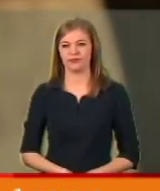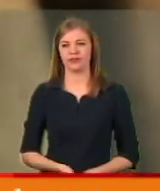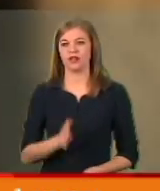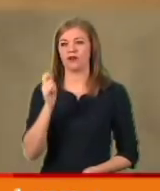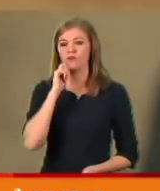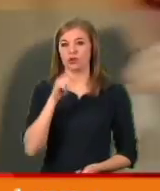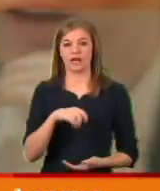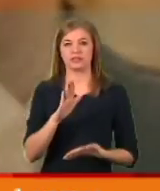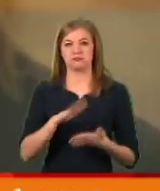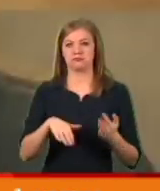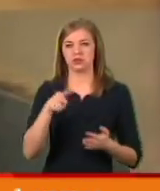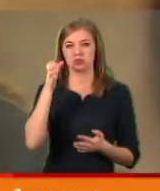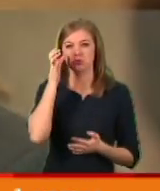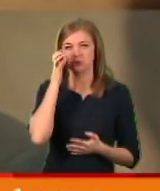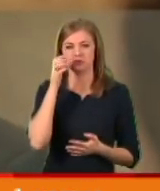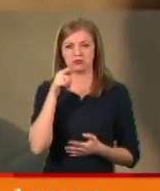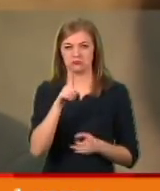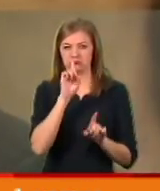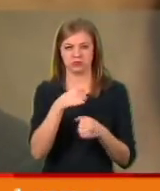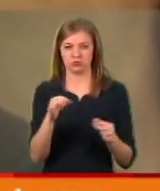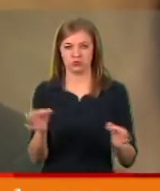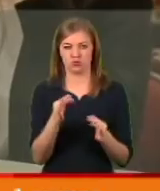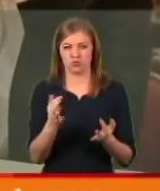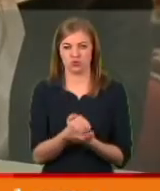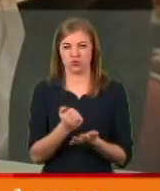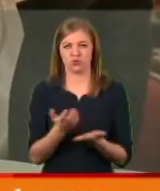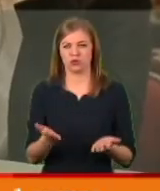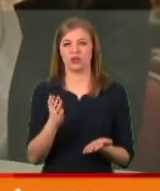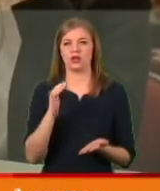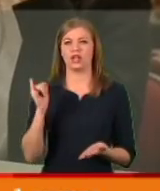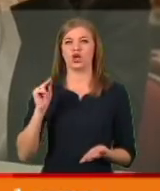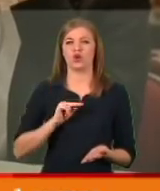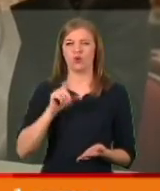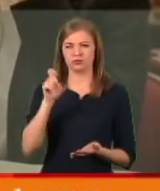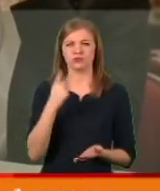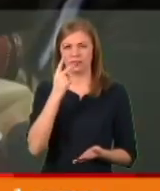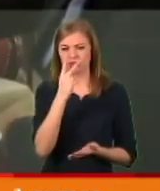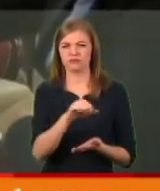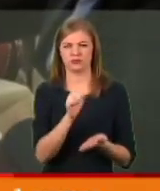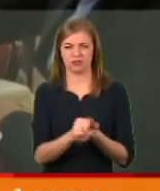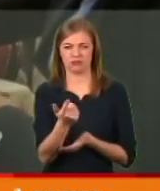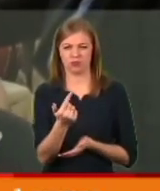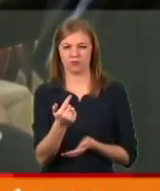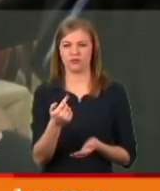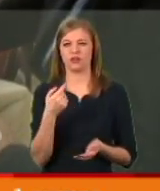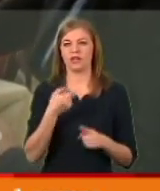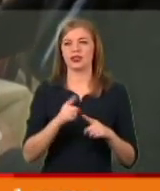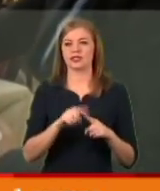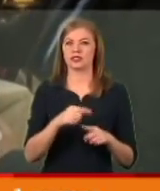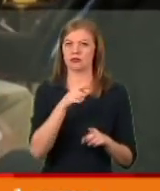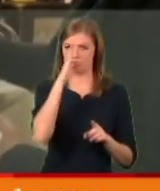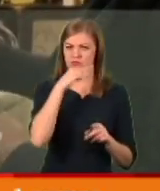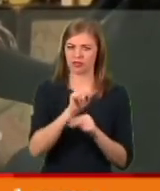освіти, особливо в країні, ти не можеш нічого досягнути. Будь-який роботодавець дивиться на диплом. Це ваша якась